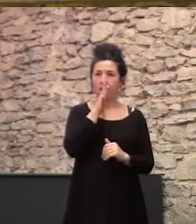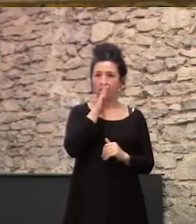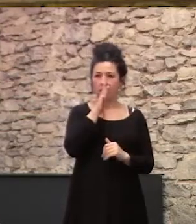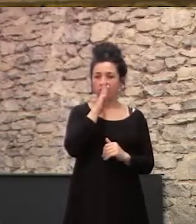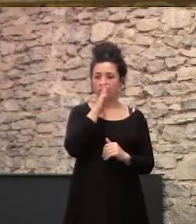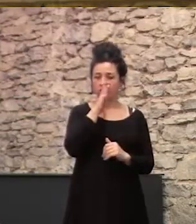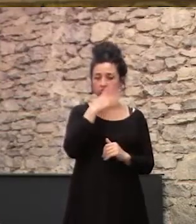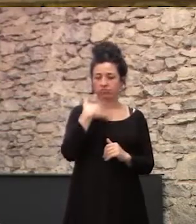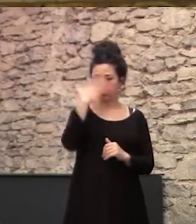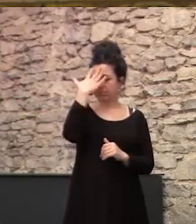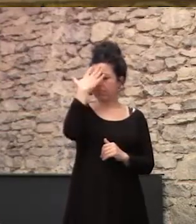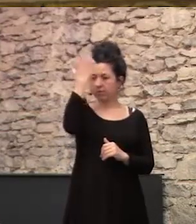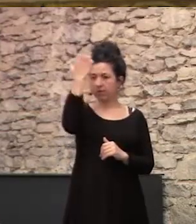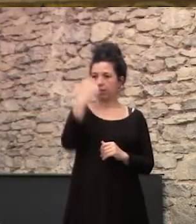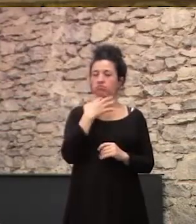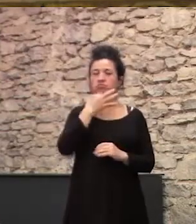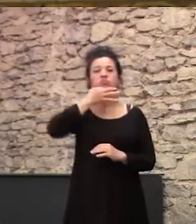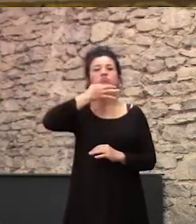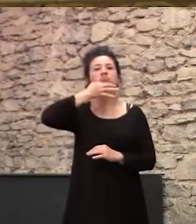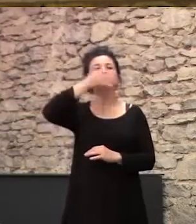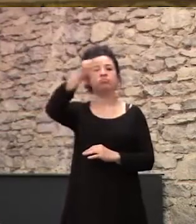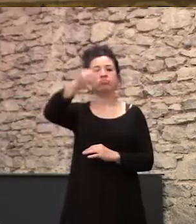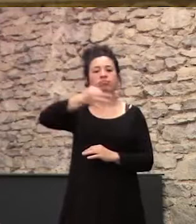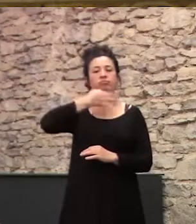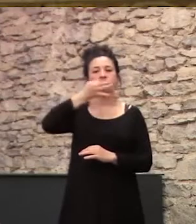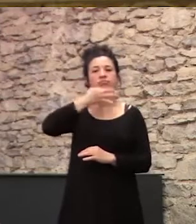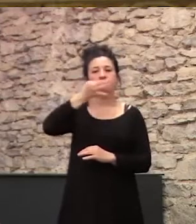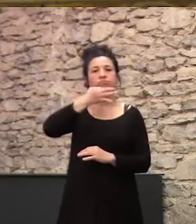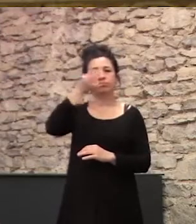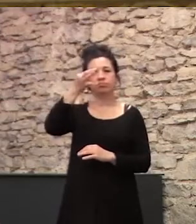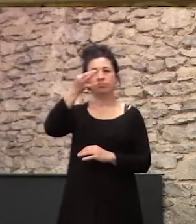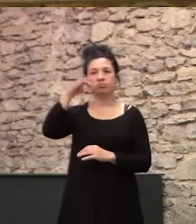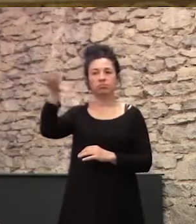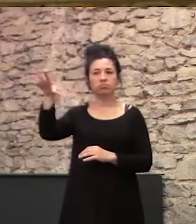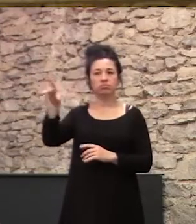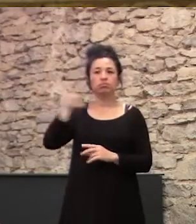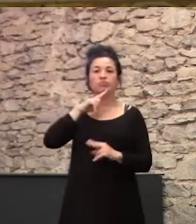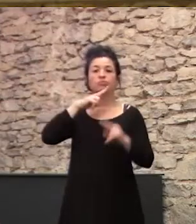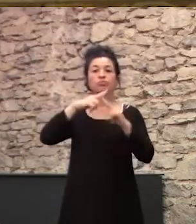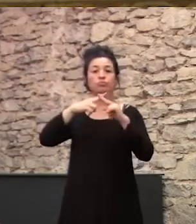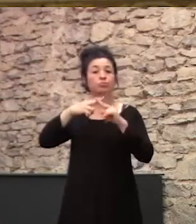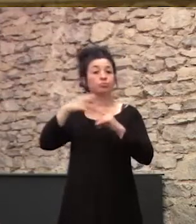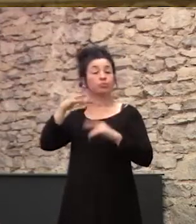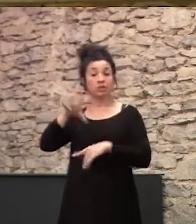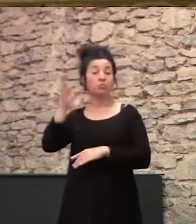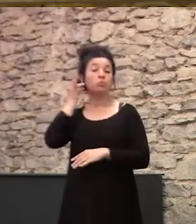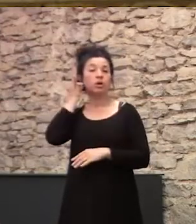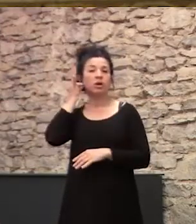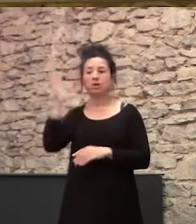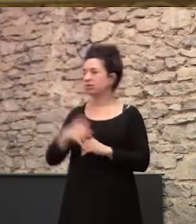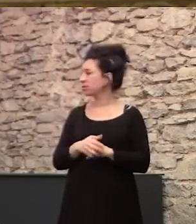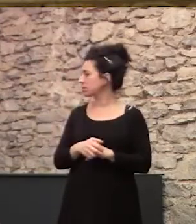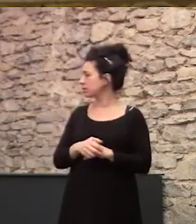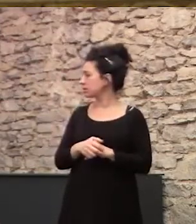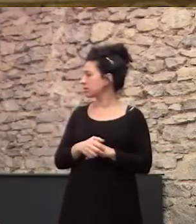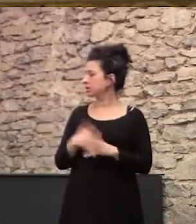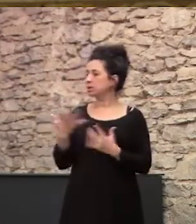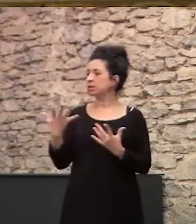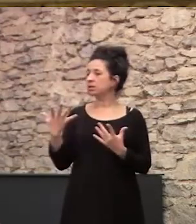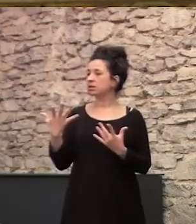agertzela aipatzen zuten hizlari bat, eta hizlaria momentu baten, emakume bazen, eta momentu baten jazte zitzaizkion deitzen,